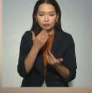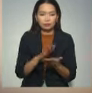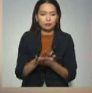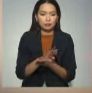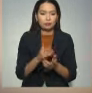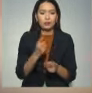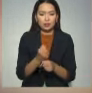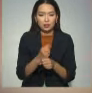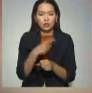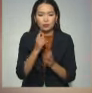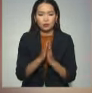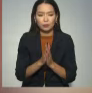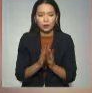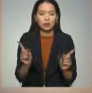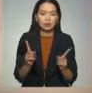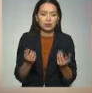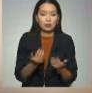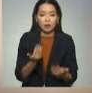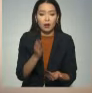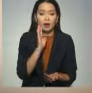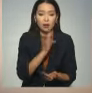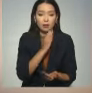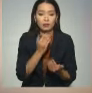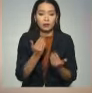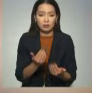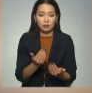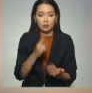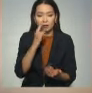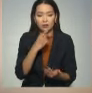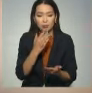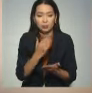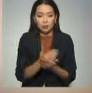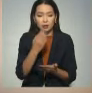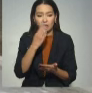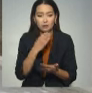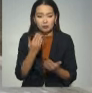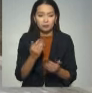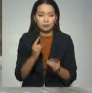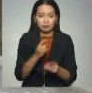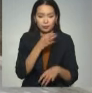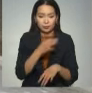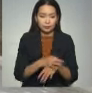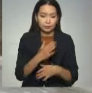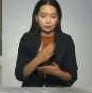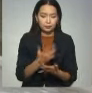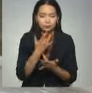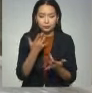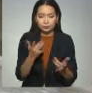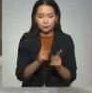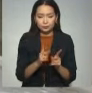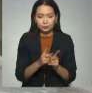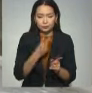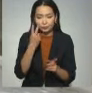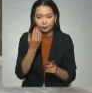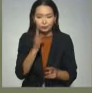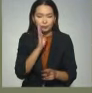істеймін, айтыңызшы, өтініш, қалай болғанда да анаңыз. Қазақ айтады, әкешен жынды болса байлап бақ дейді. Соңғы 2 жылда ішімдікке әуес